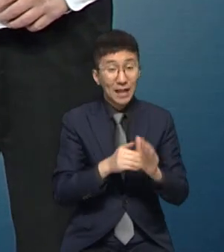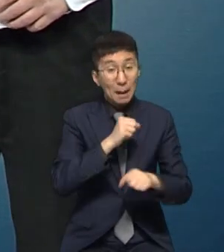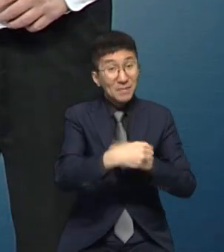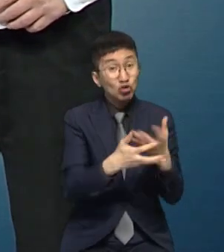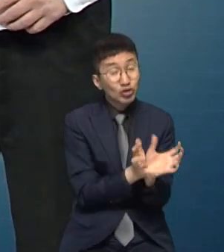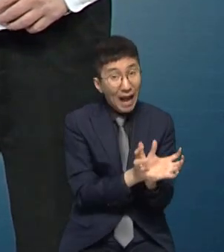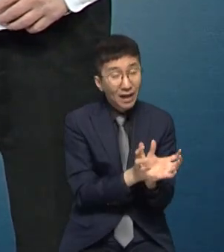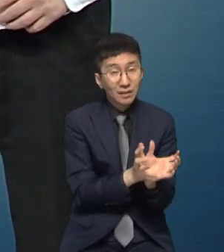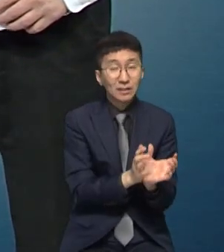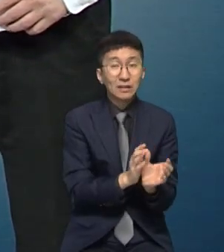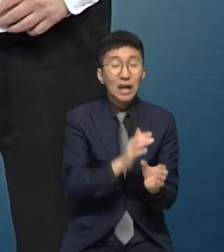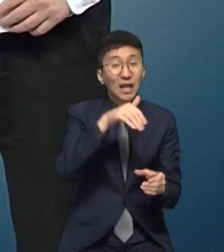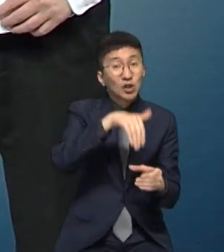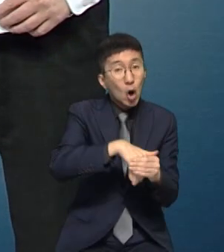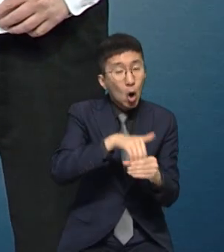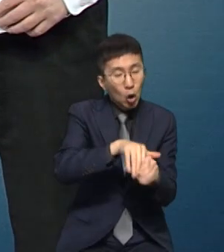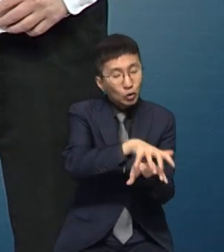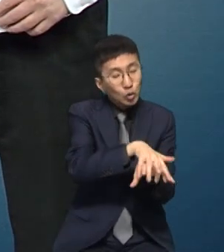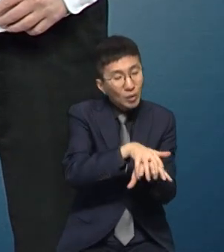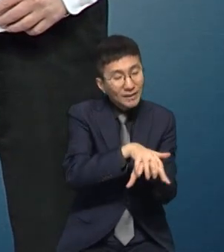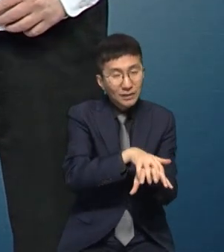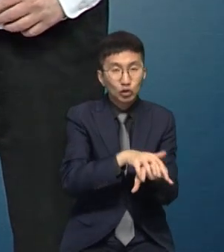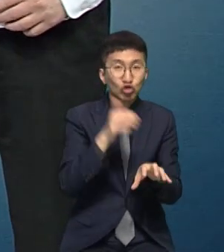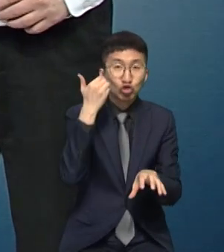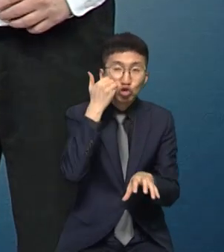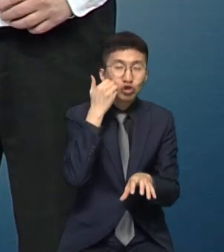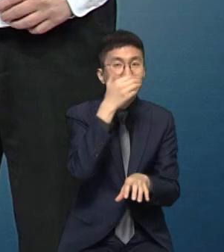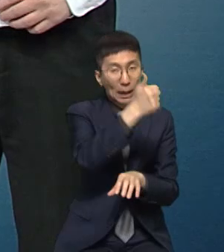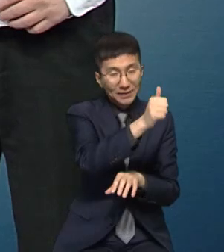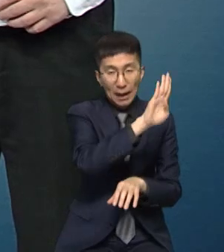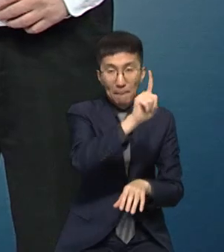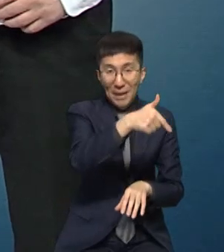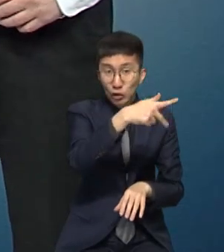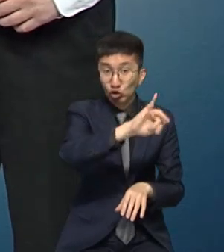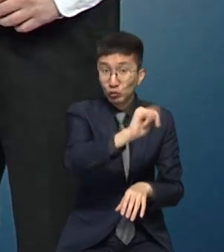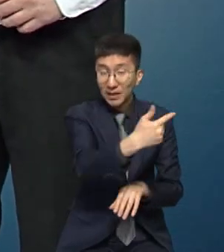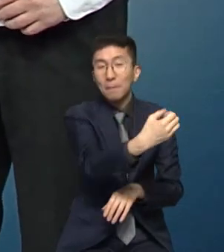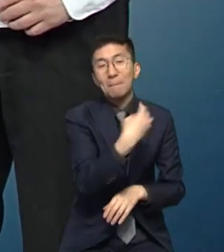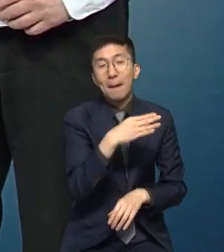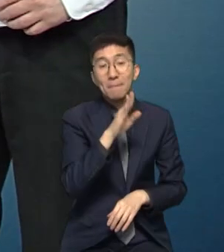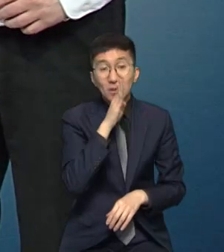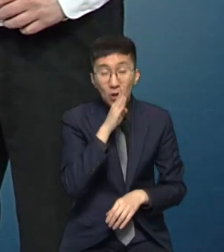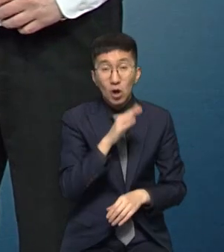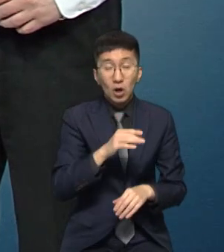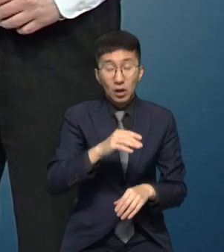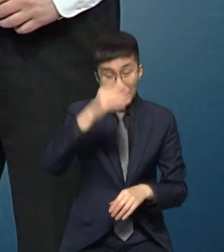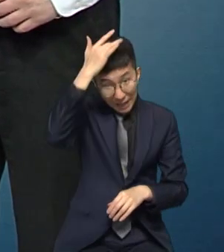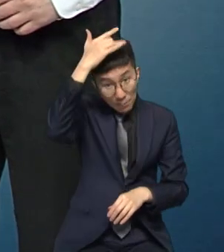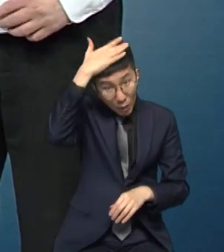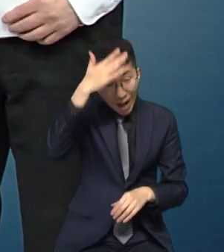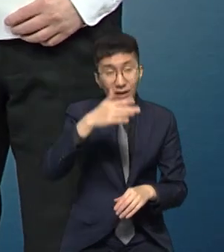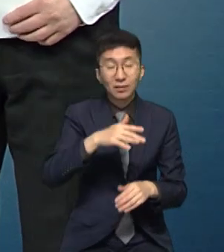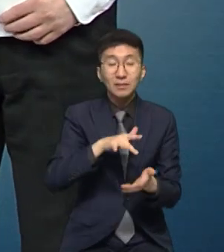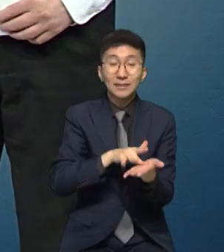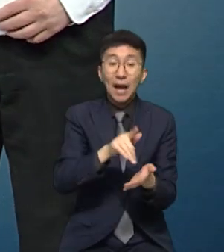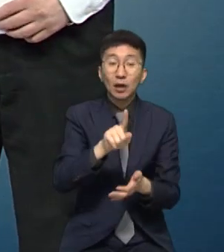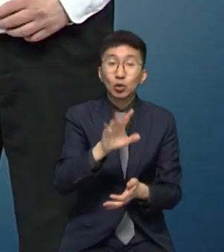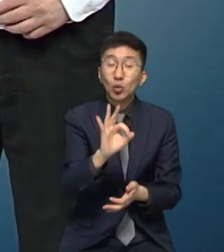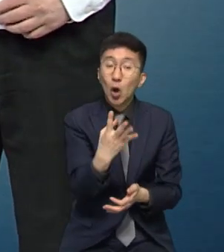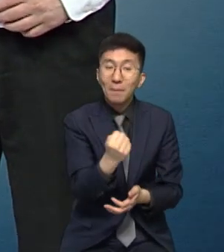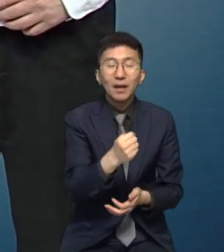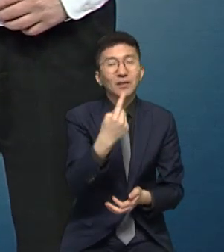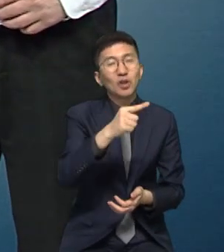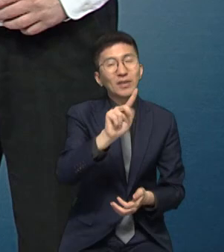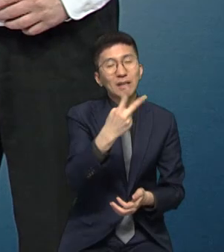선대위 박주민 의원의 발언에서 유추해 볼 수 있습니다. 실제 탈모약 시장 규모는 1,200억 원 정도인데 건강보험으로